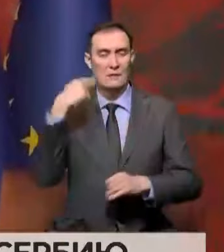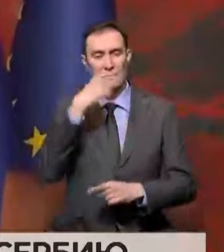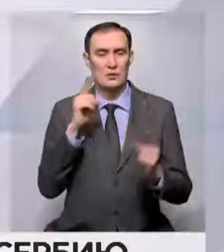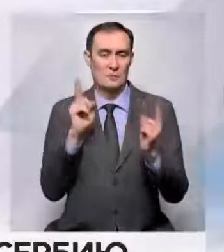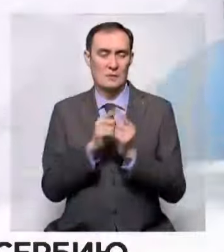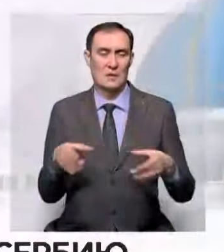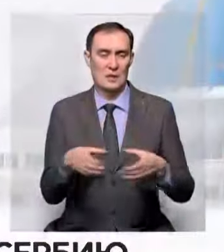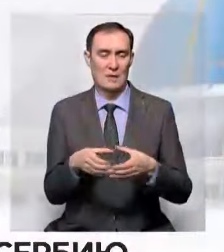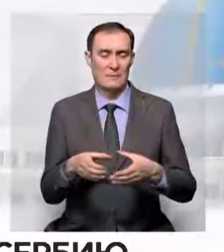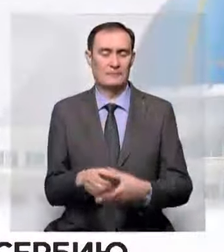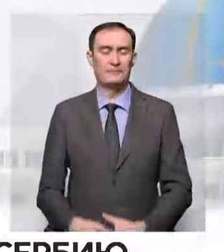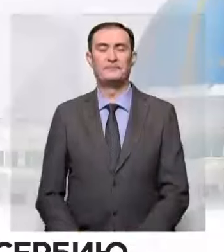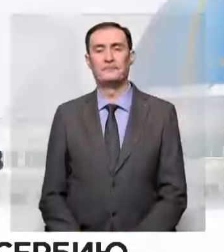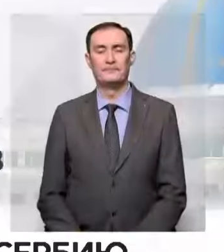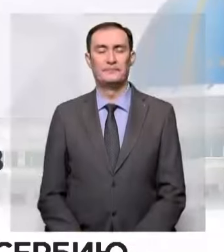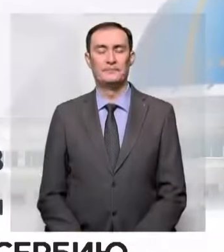составе.